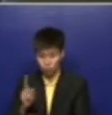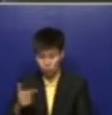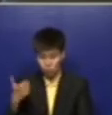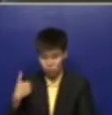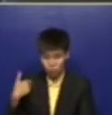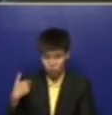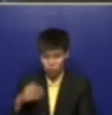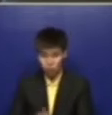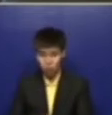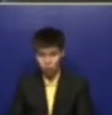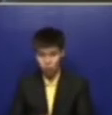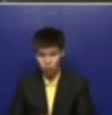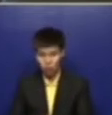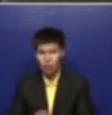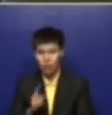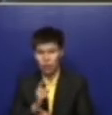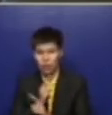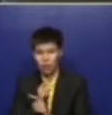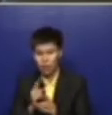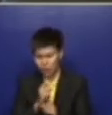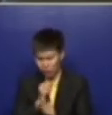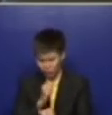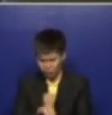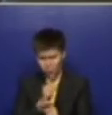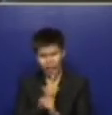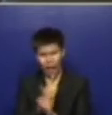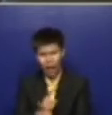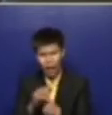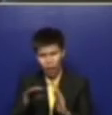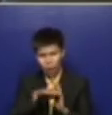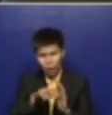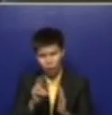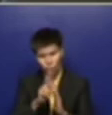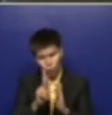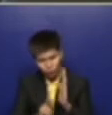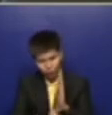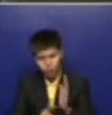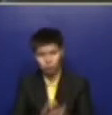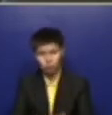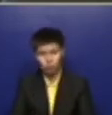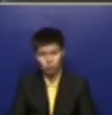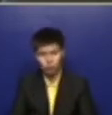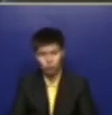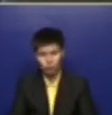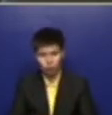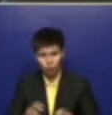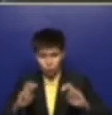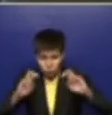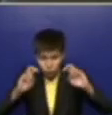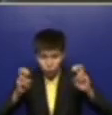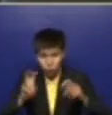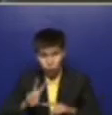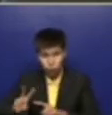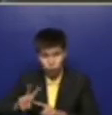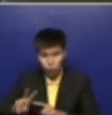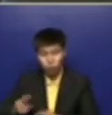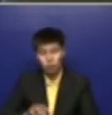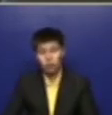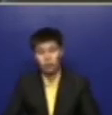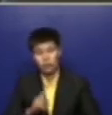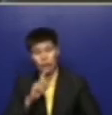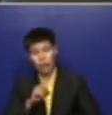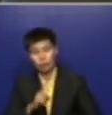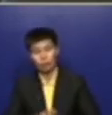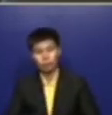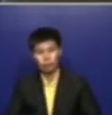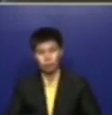องไปตามกรอบของกฎหมายประเด็นที่2นะครับคำถามที่2ที่ท่านได้สอบถามนั้นขออนุญาตเรียนว่า